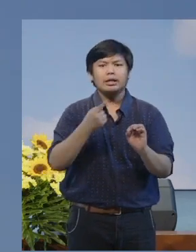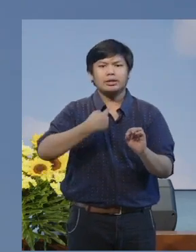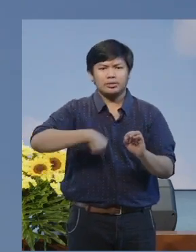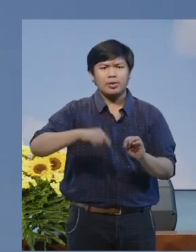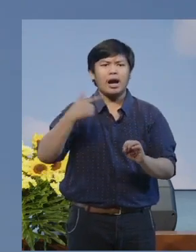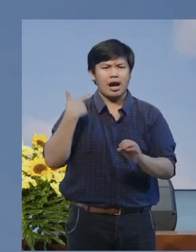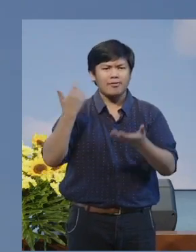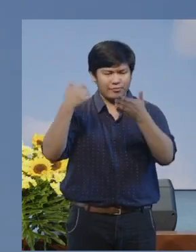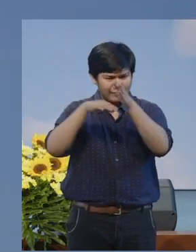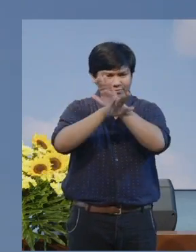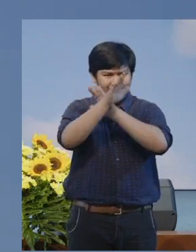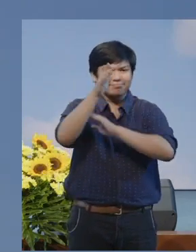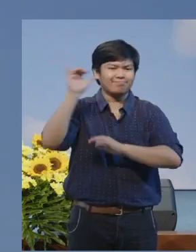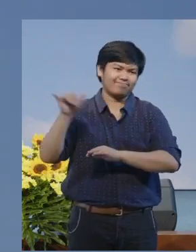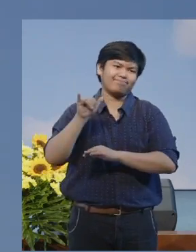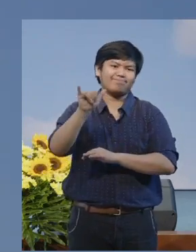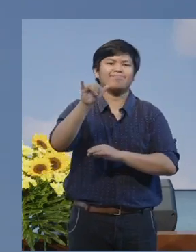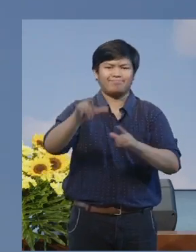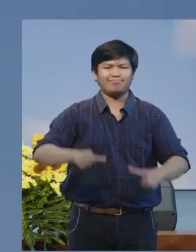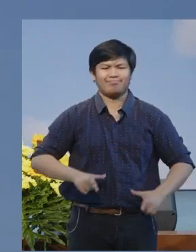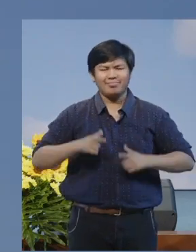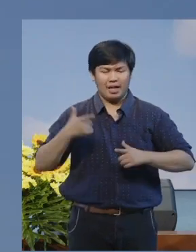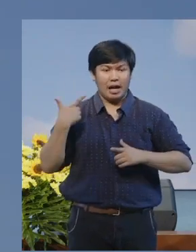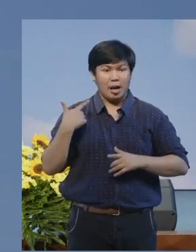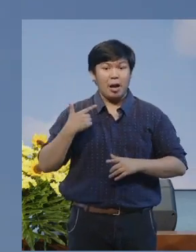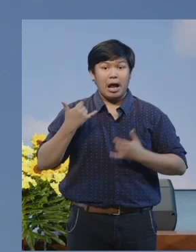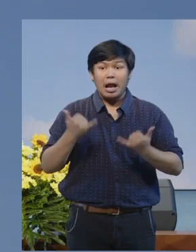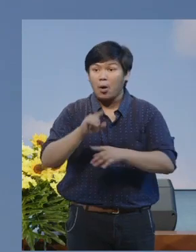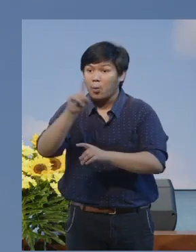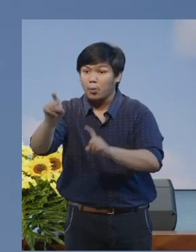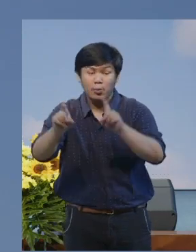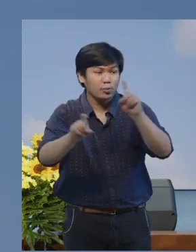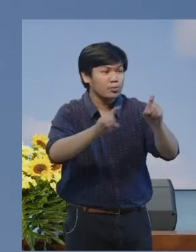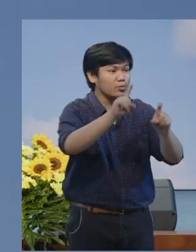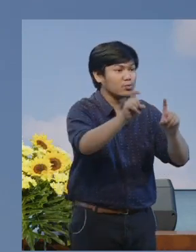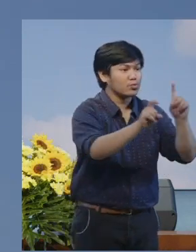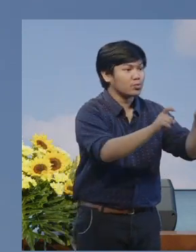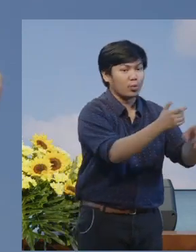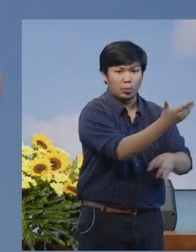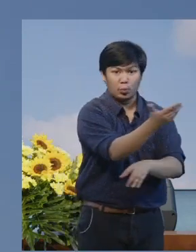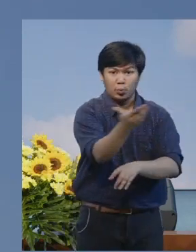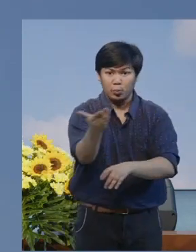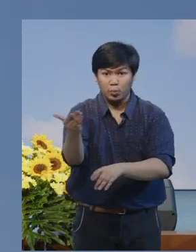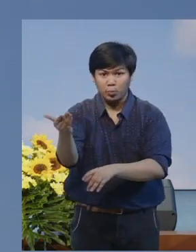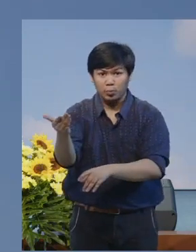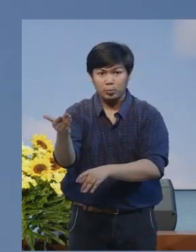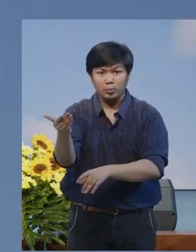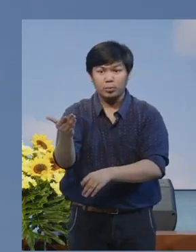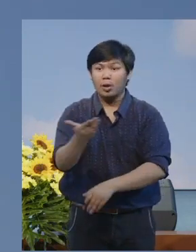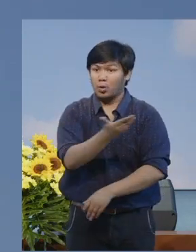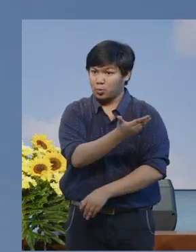langit kang aasahan. Ang tanong, mga kapatid, kayo ba